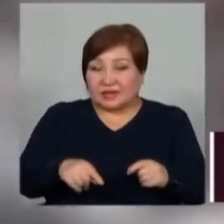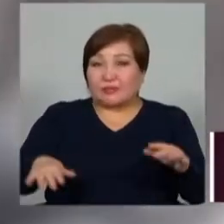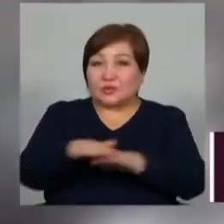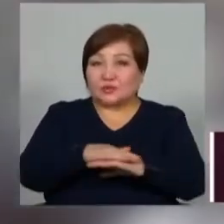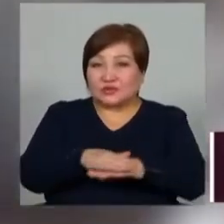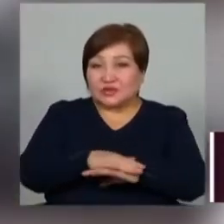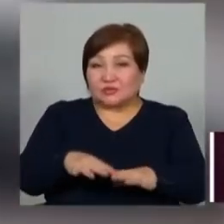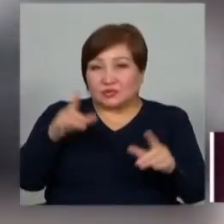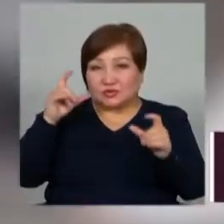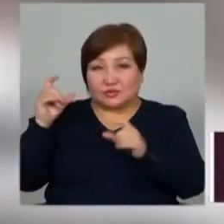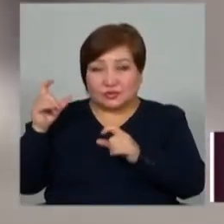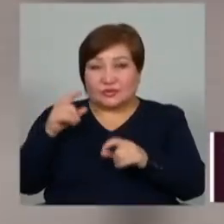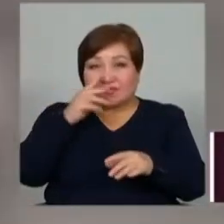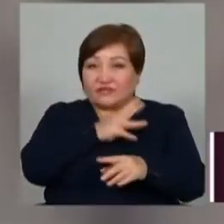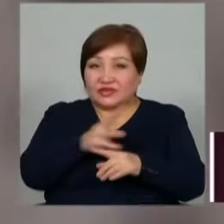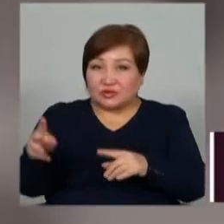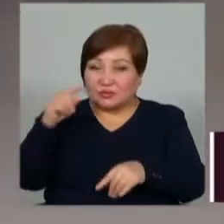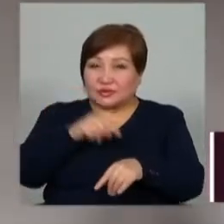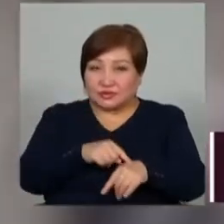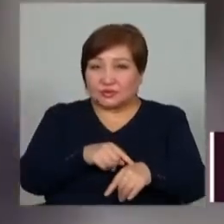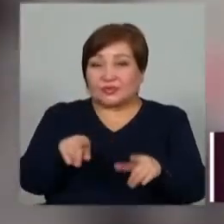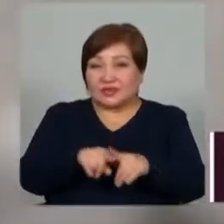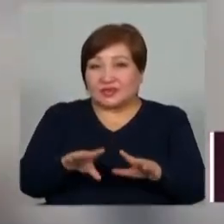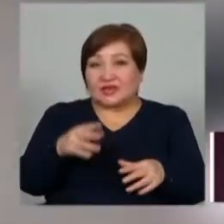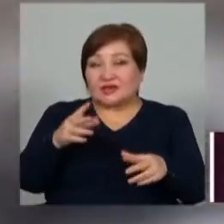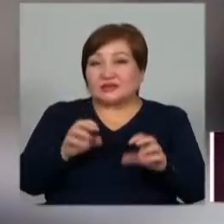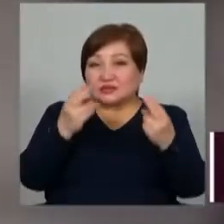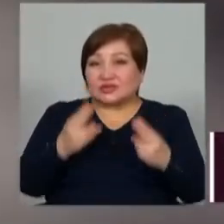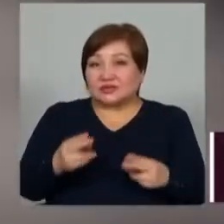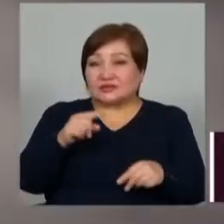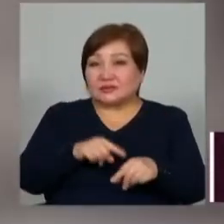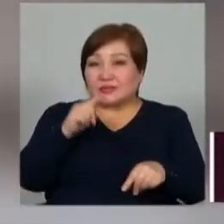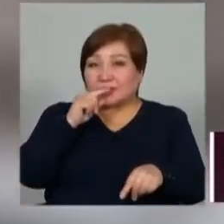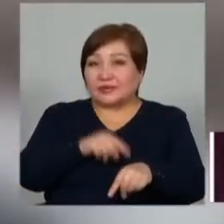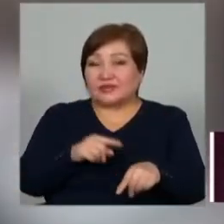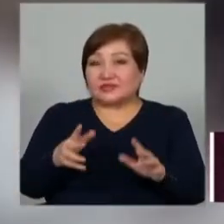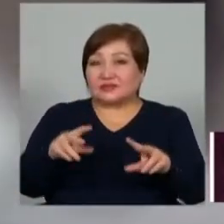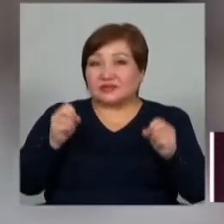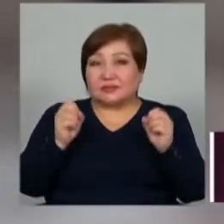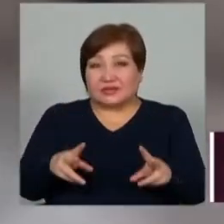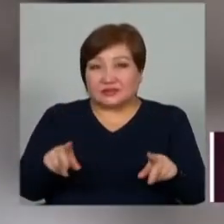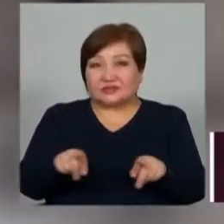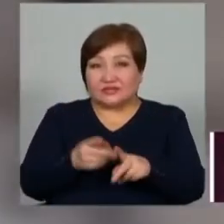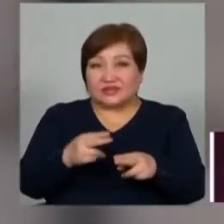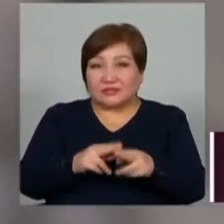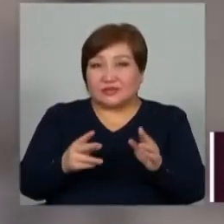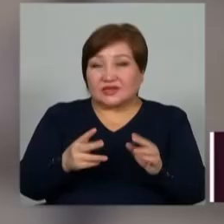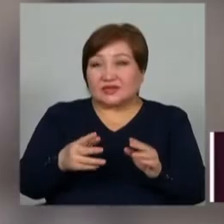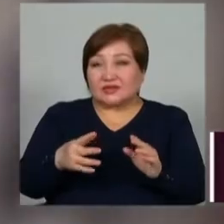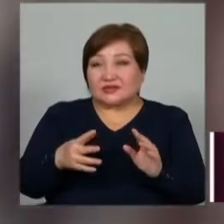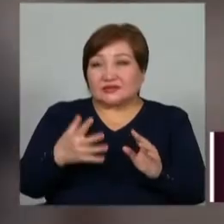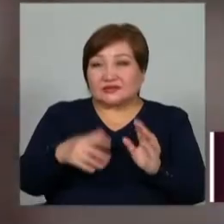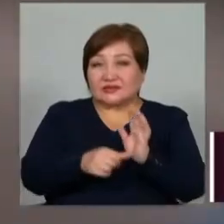желіде біраз талқыға түскені. Қазір қылмыстық іске қатысы бар деген күдікпен 6 ер адам ұсталды және олар өз кінәсін